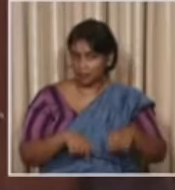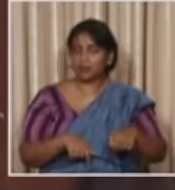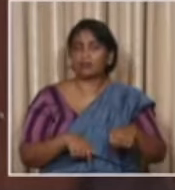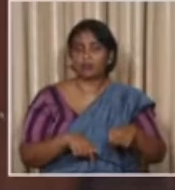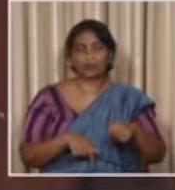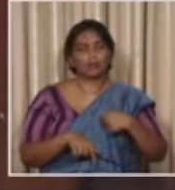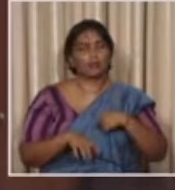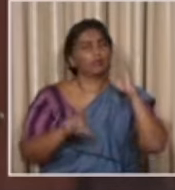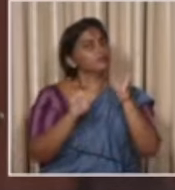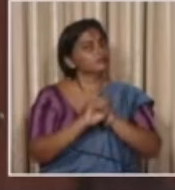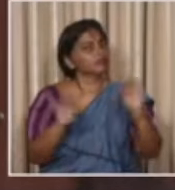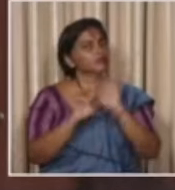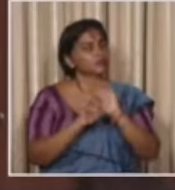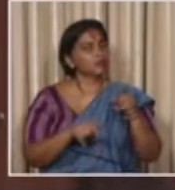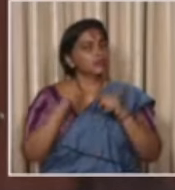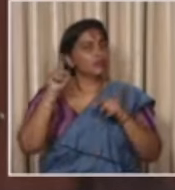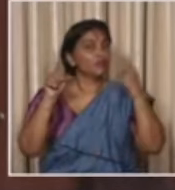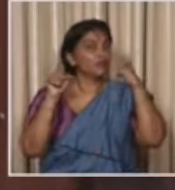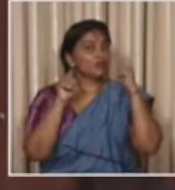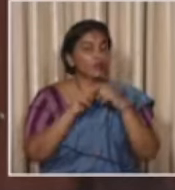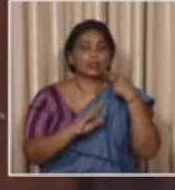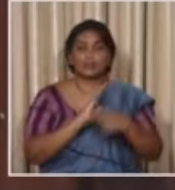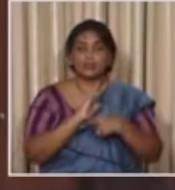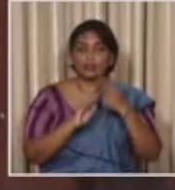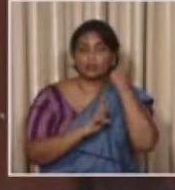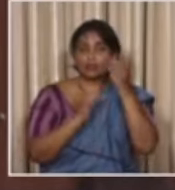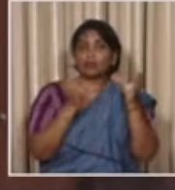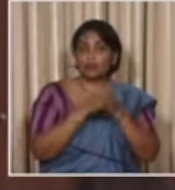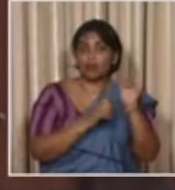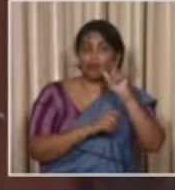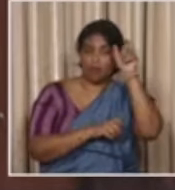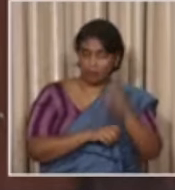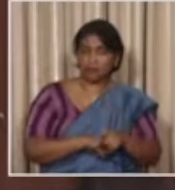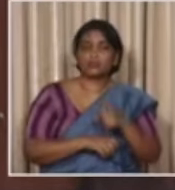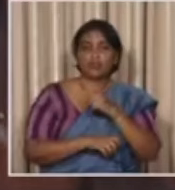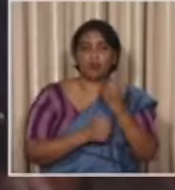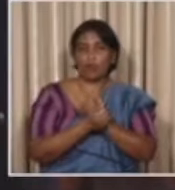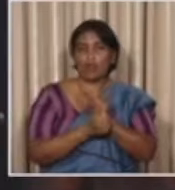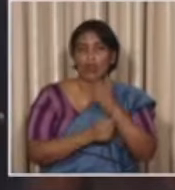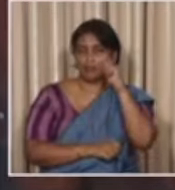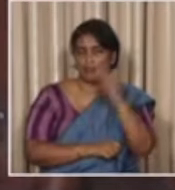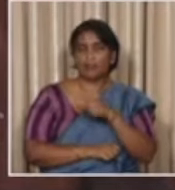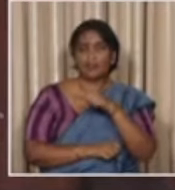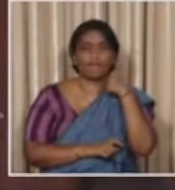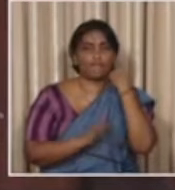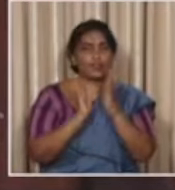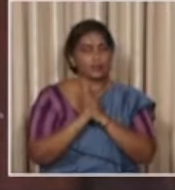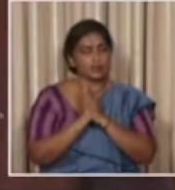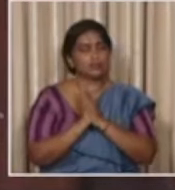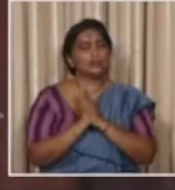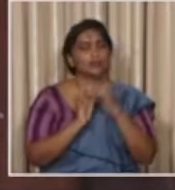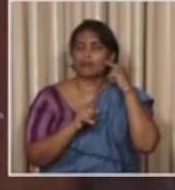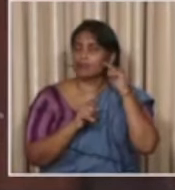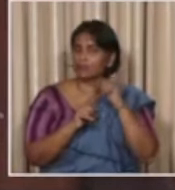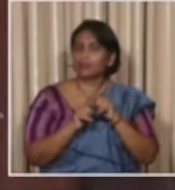මේක හැමතැනම ප්‍රකාශ කරලා තියෙනවා. එයා මේ වෙනතුරුත් ශ්‍රී ලංකා බුද්ධිආංශ නිලධාරියෙක්. මේ පොලිස් ෆයිස් කියන පුද්ගලයා එයාගේ Facebook හරහා